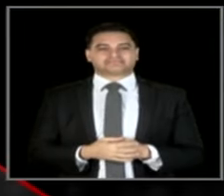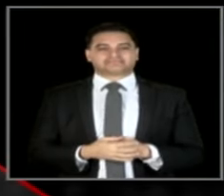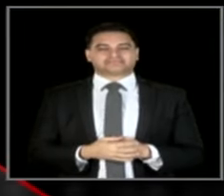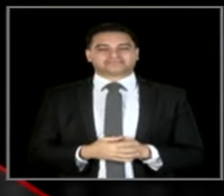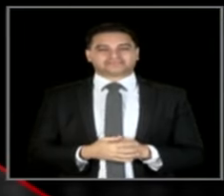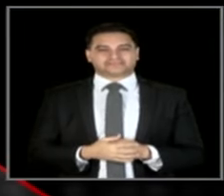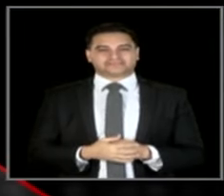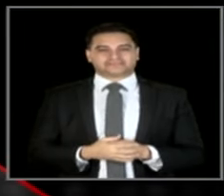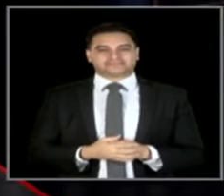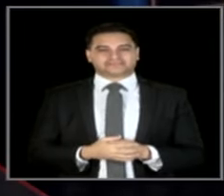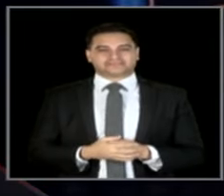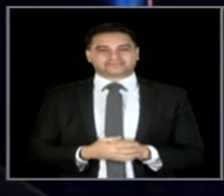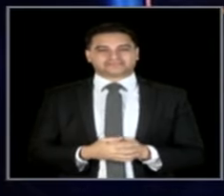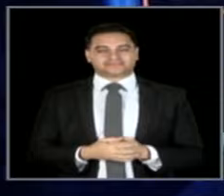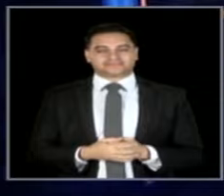الفنون.